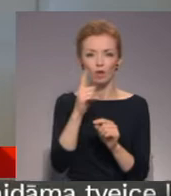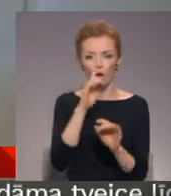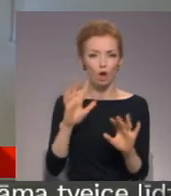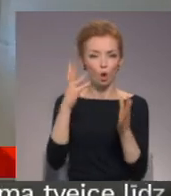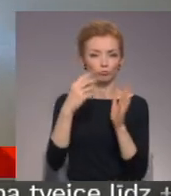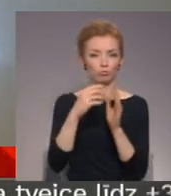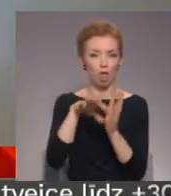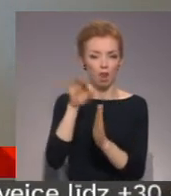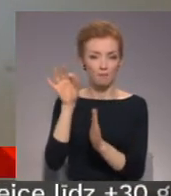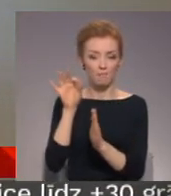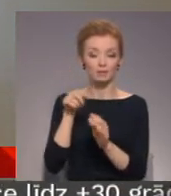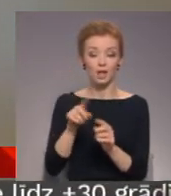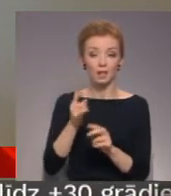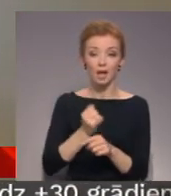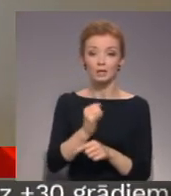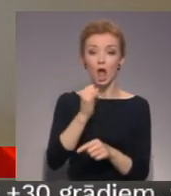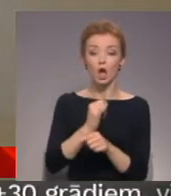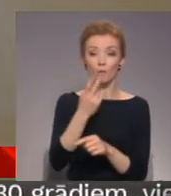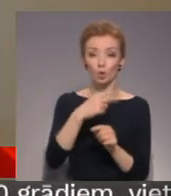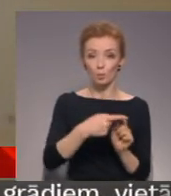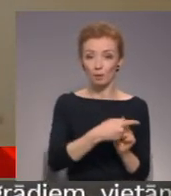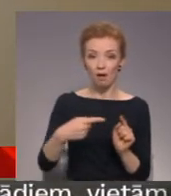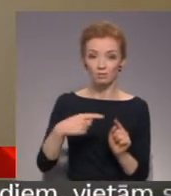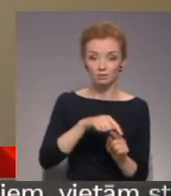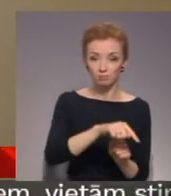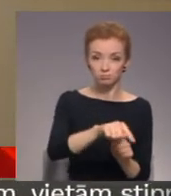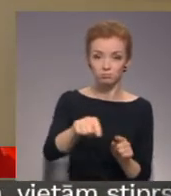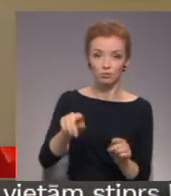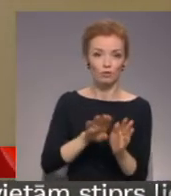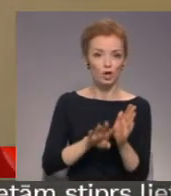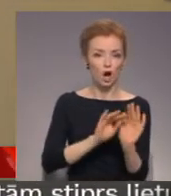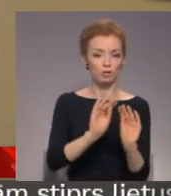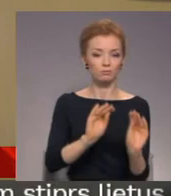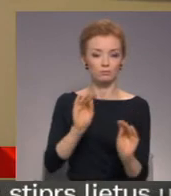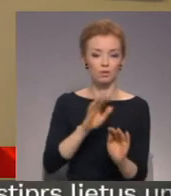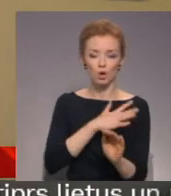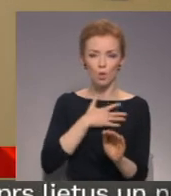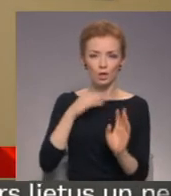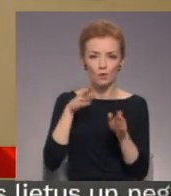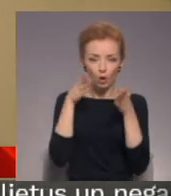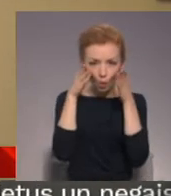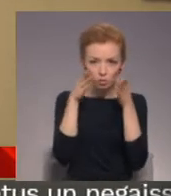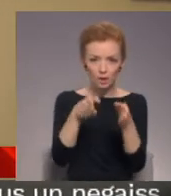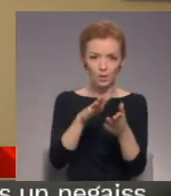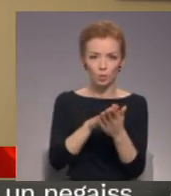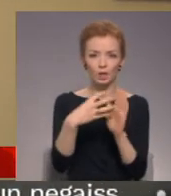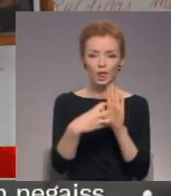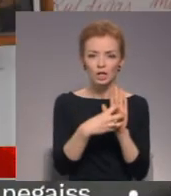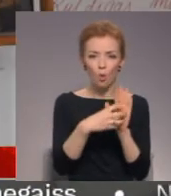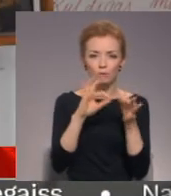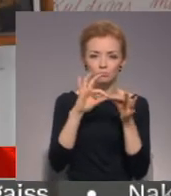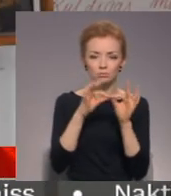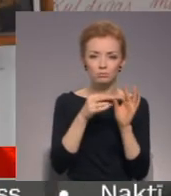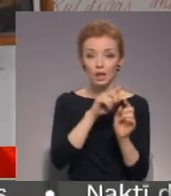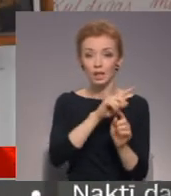Izstāde veidot kā ceļojums no galerijas pirmā stāva, kur asketiskais iekārtojums ļauj visu uzmanību koncentrēt ikonu neansēm,